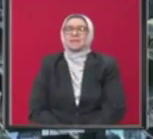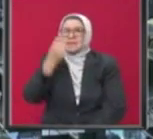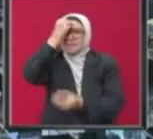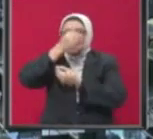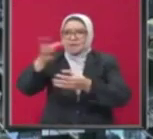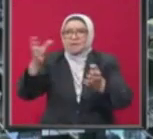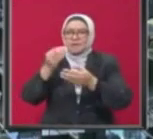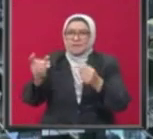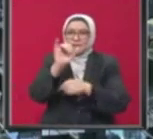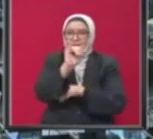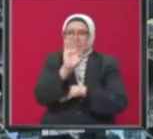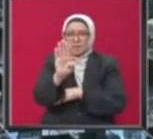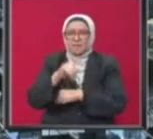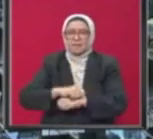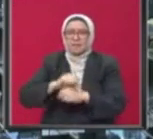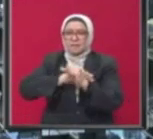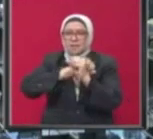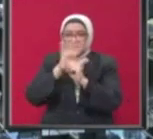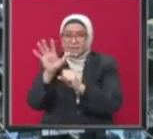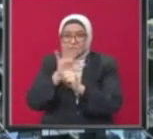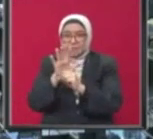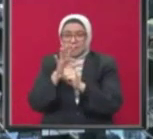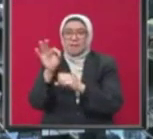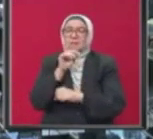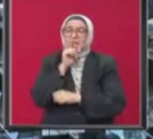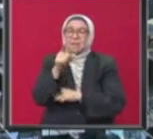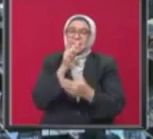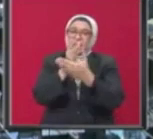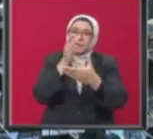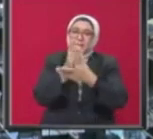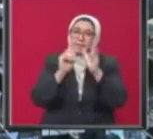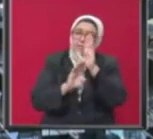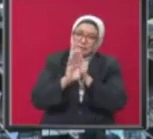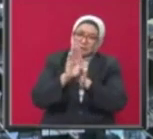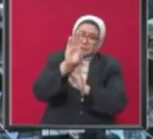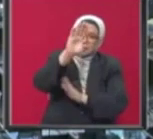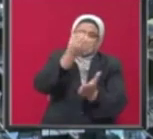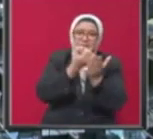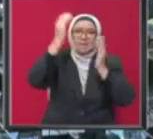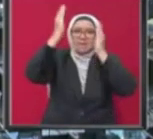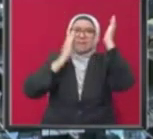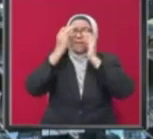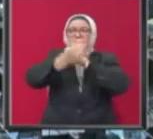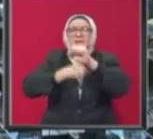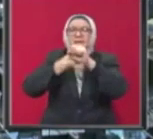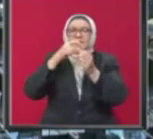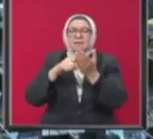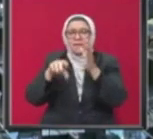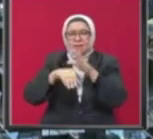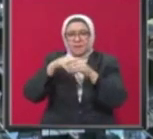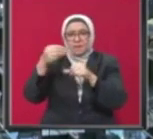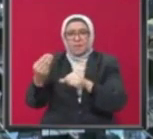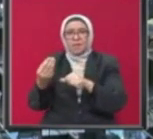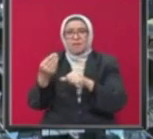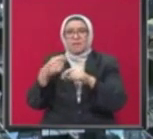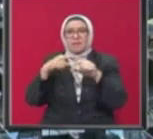19 telah menjujes menjejeskan pertumbuhan ekonomi Malaysia pada tahun ini keluaran dalam negeri kasar